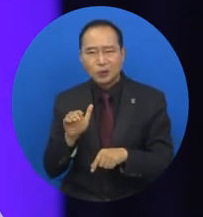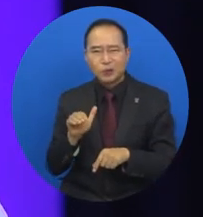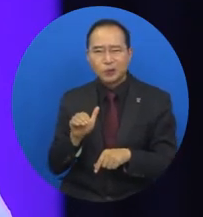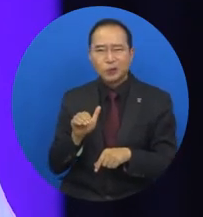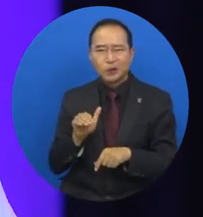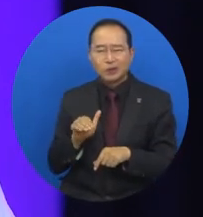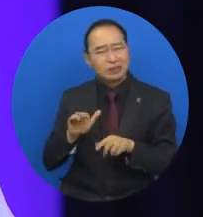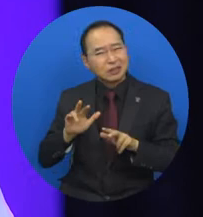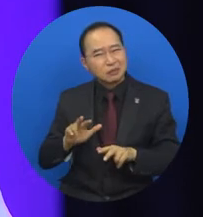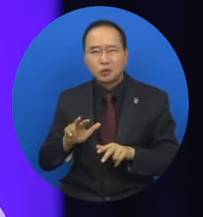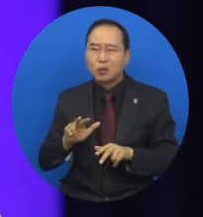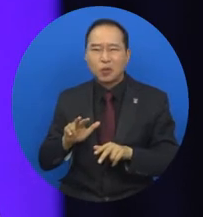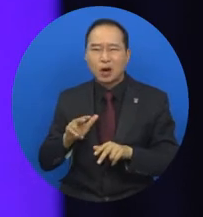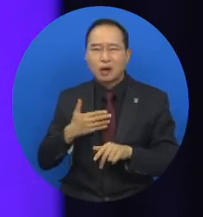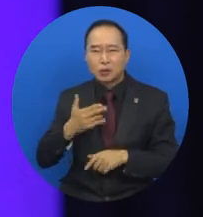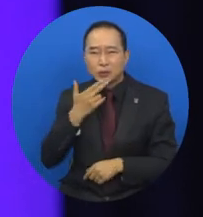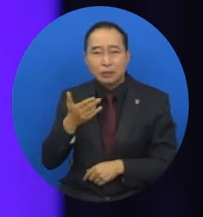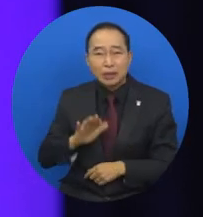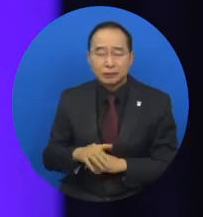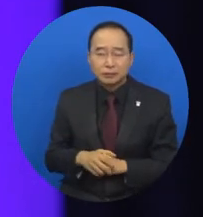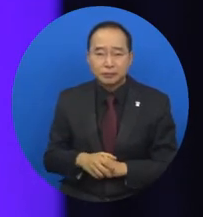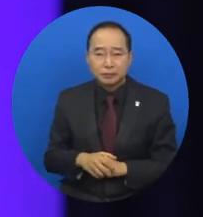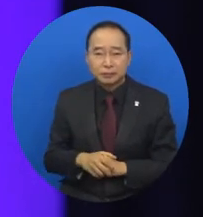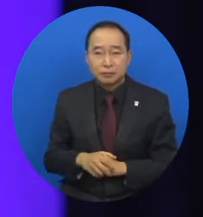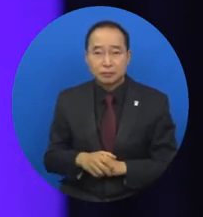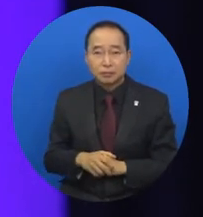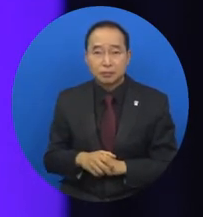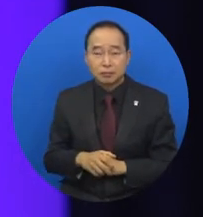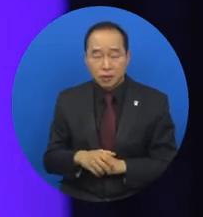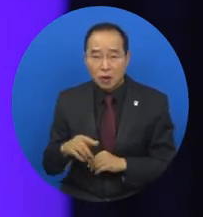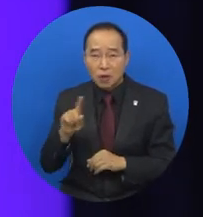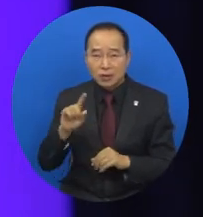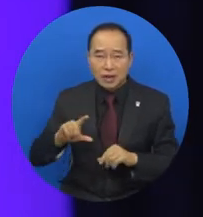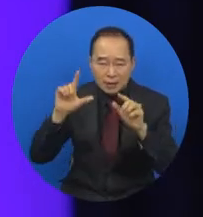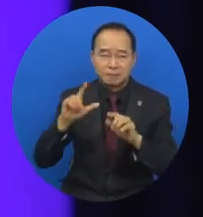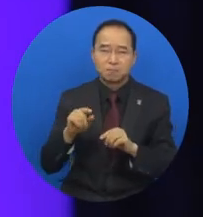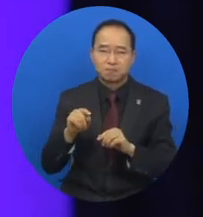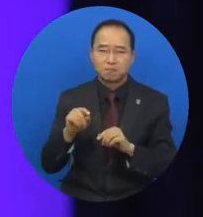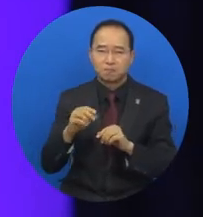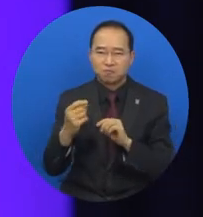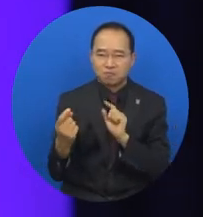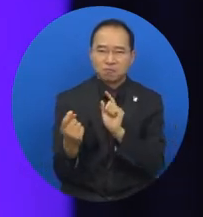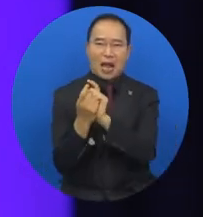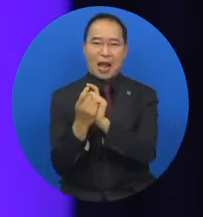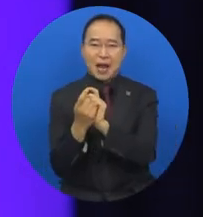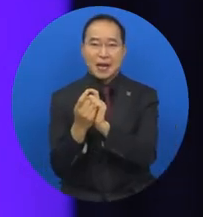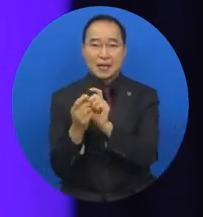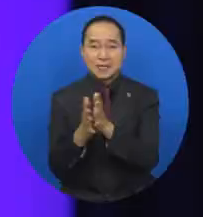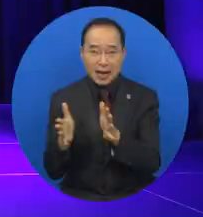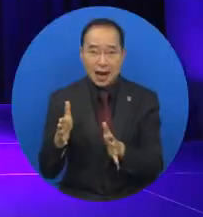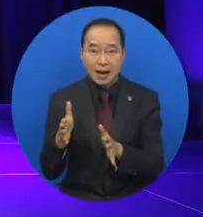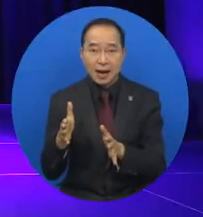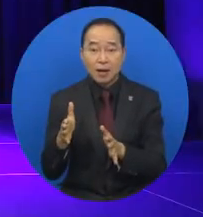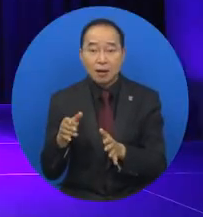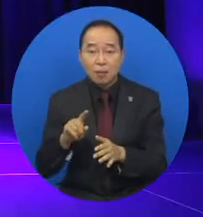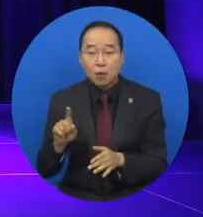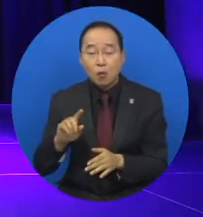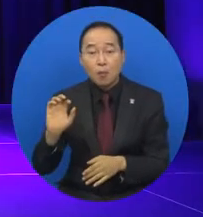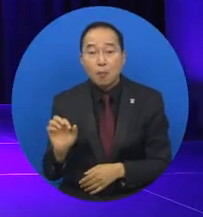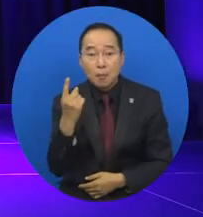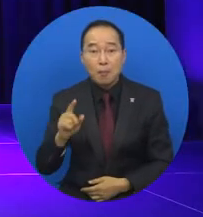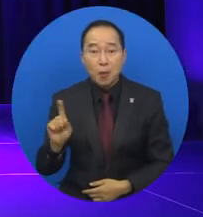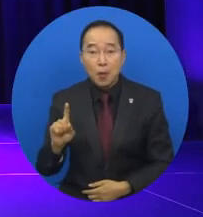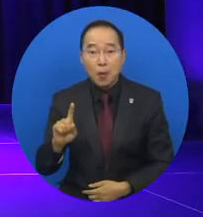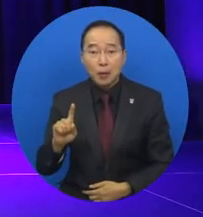저는 지금도 알 수는 없습니다만 어쨌든 마주하게 되었습니다. 그 계기가